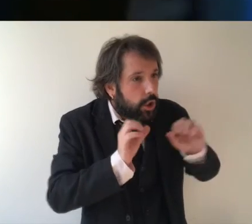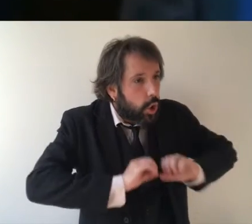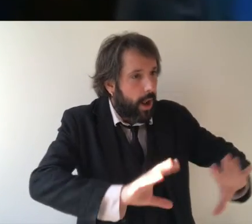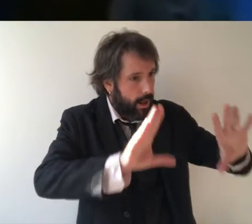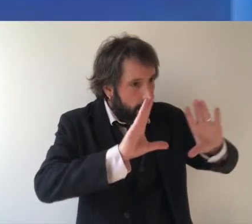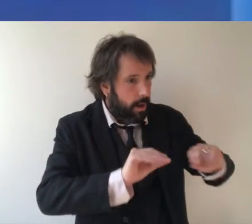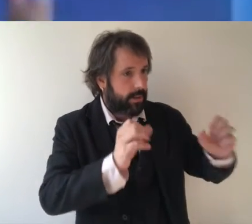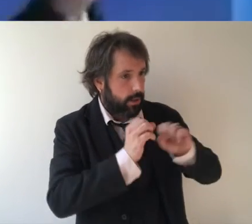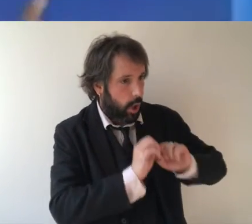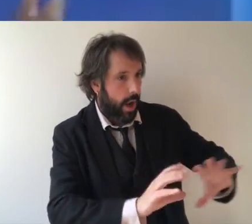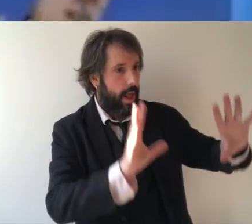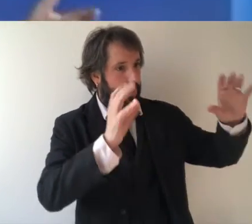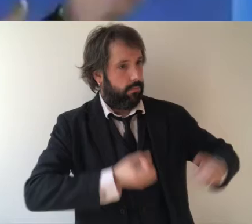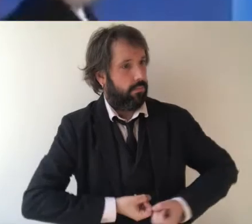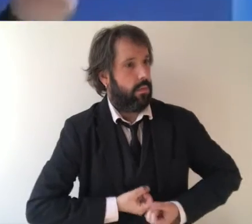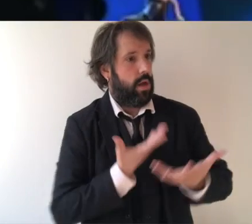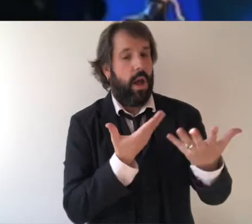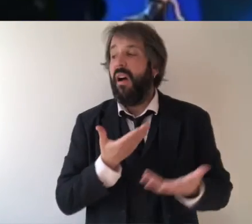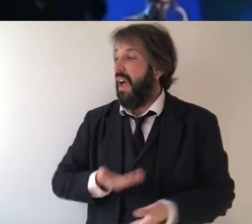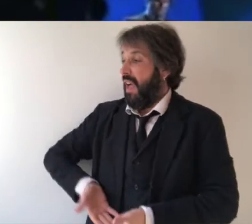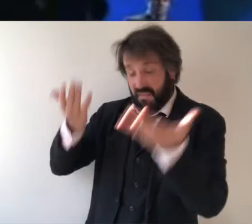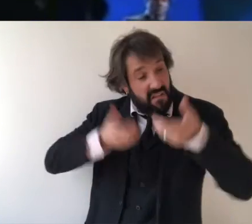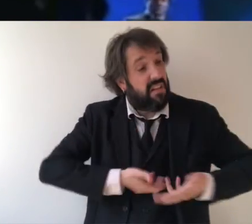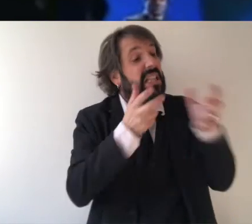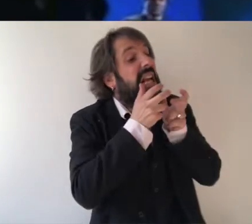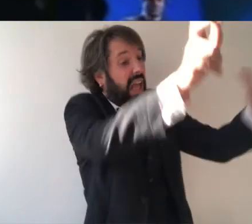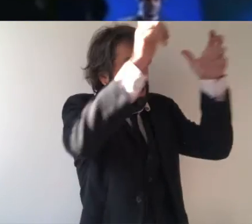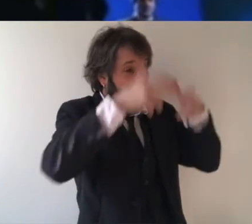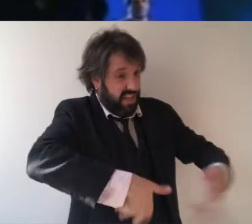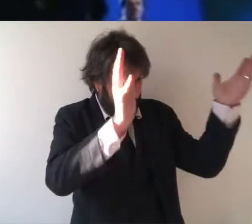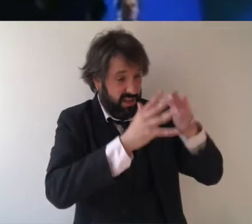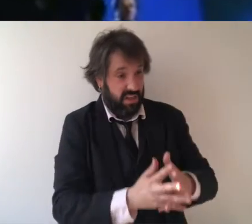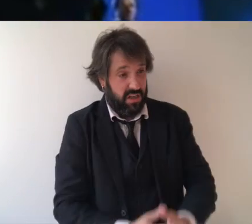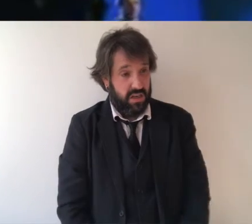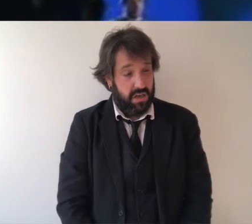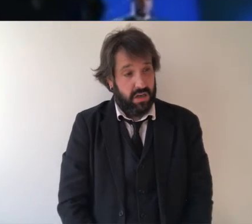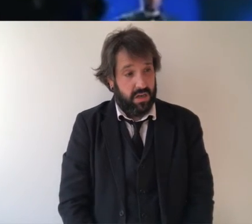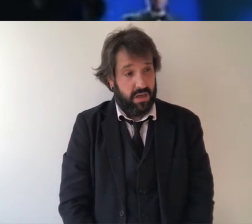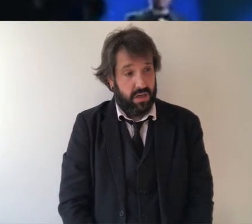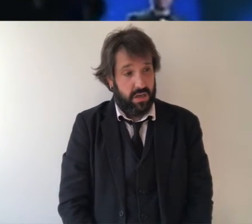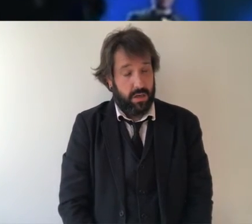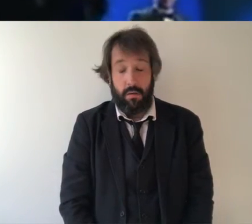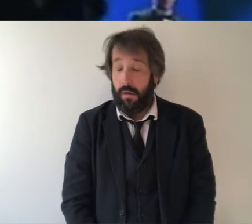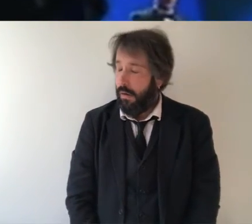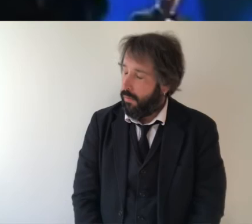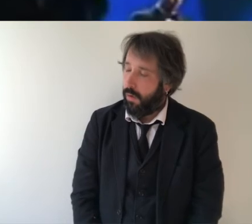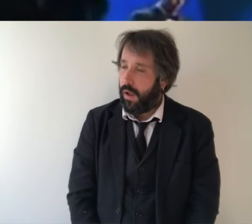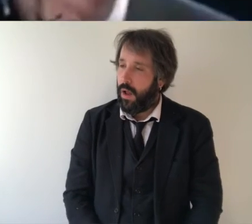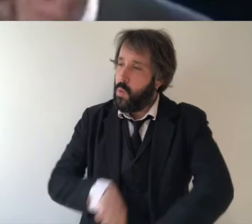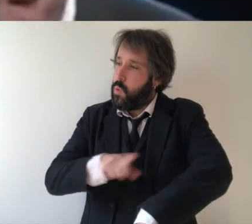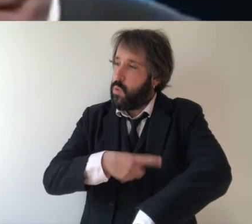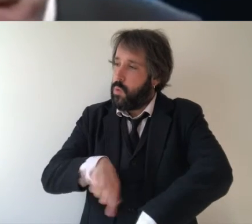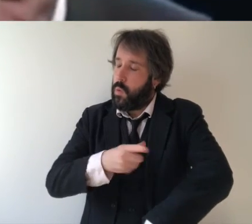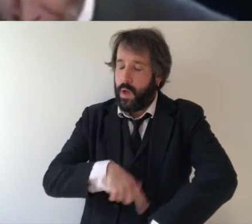virtuosité. ces gens, je te laisse un peu de marge pour t'exprimer. Vas-y, crie. Bon. Voilà. On va y passer le réveillon.